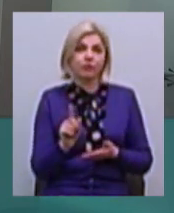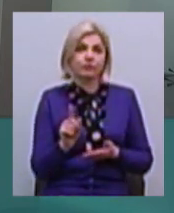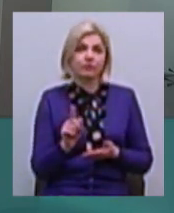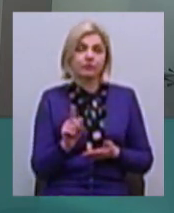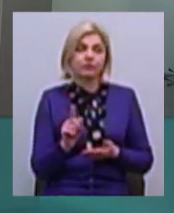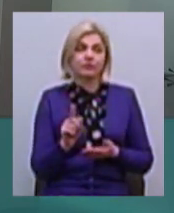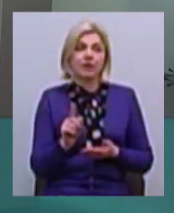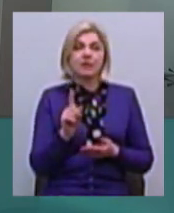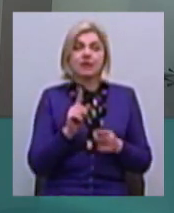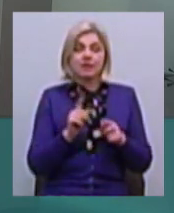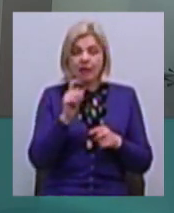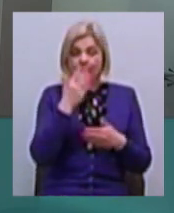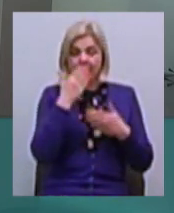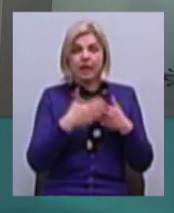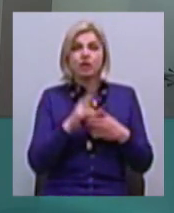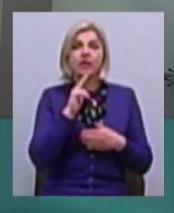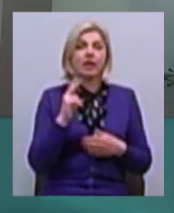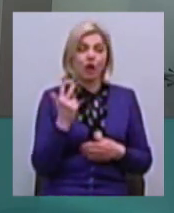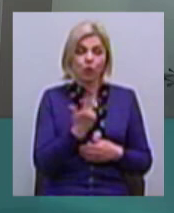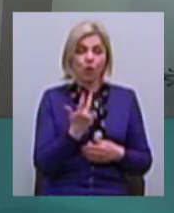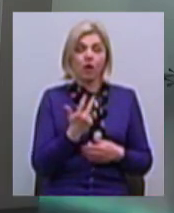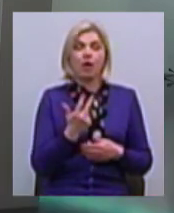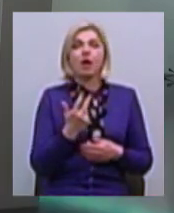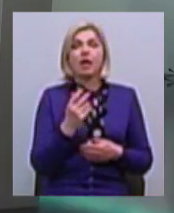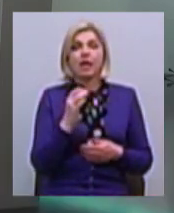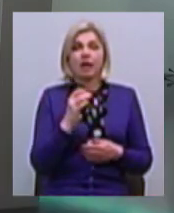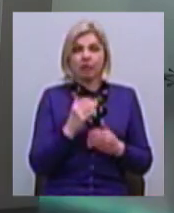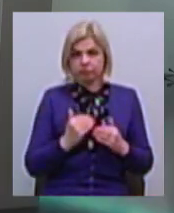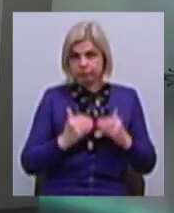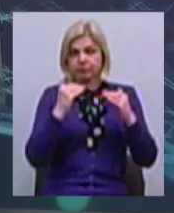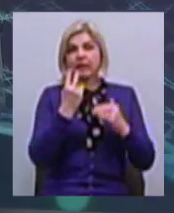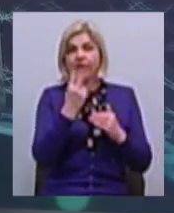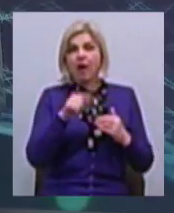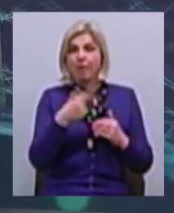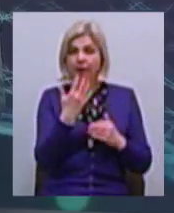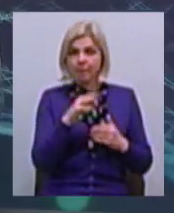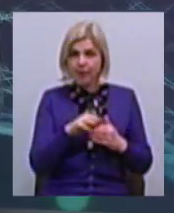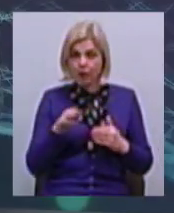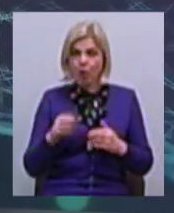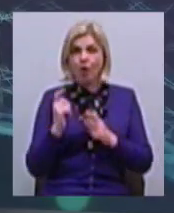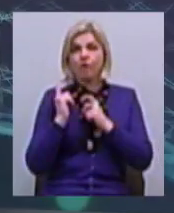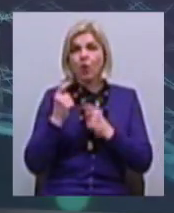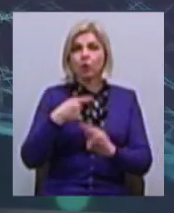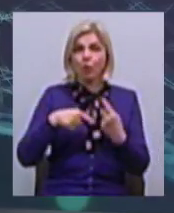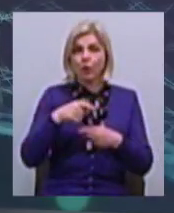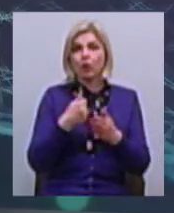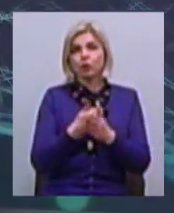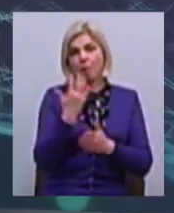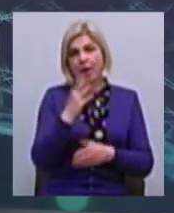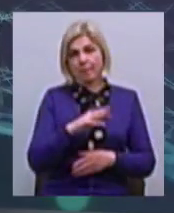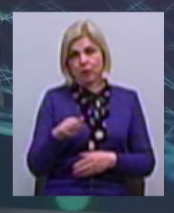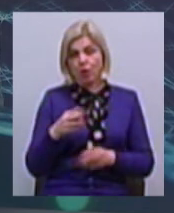за найближчі 3 роки вийти з 2,5 мільйона вантажообігу в порту до 5 мільйонів.